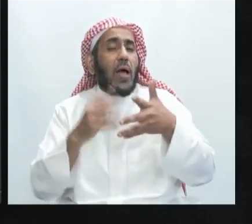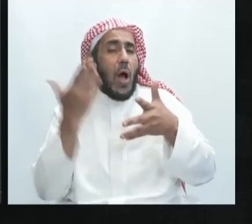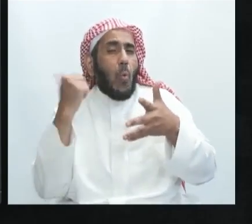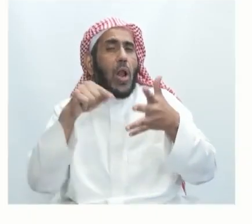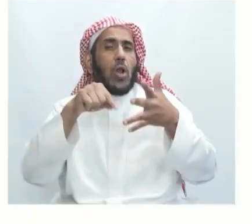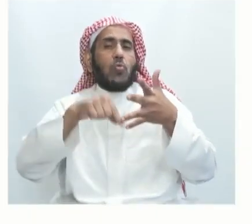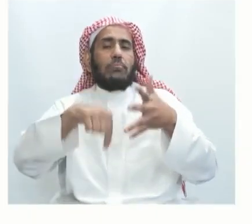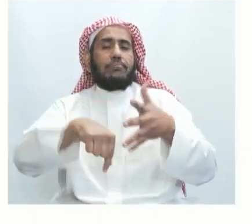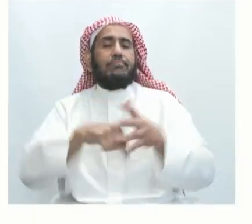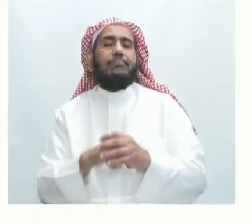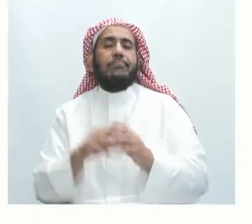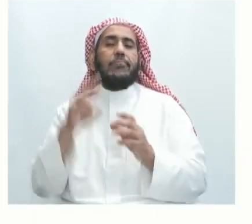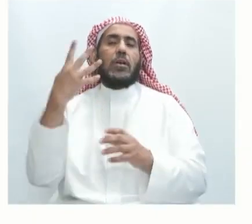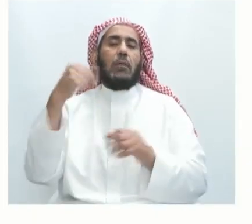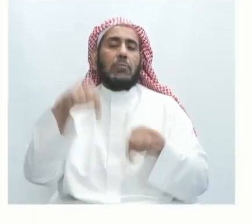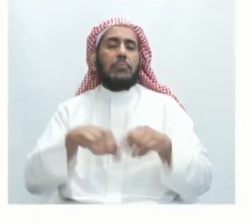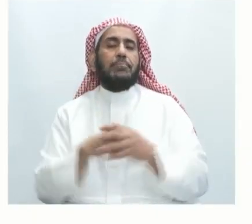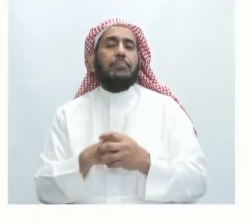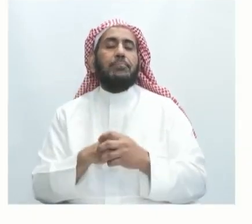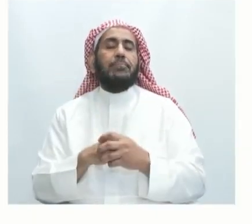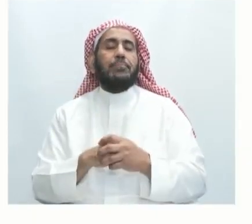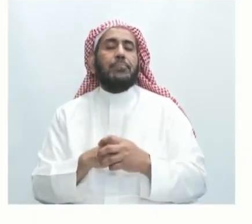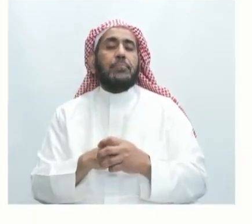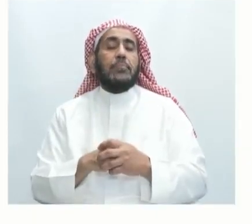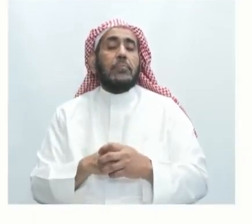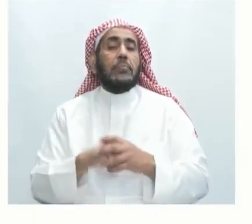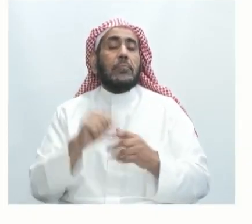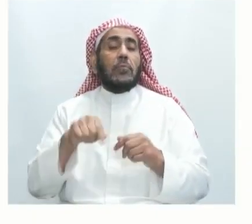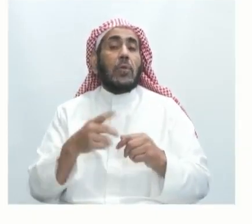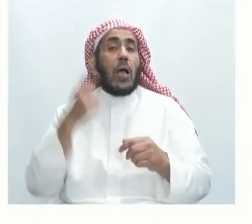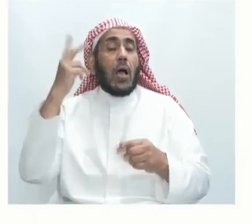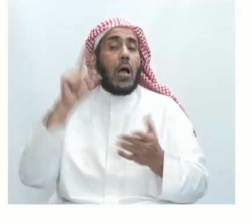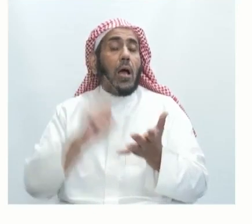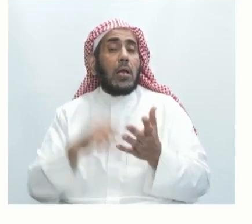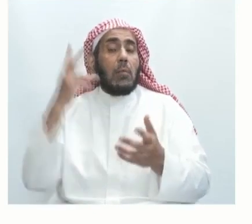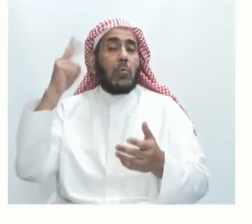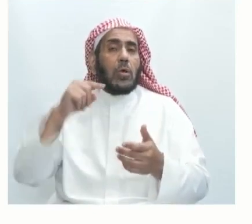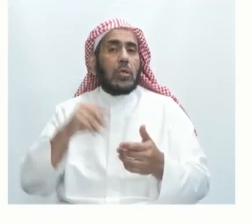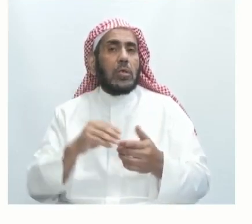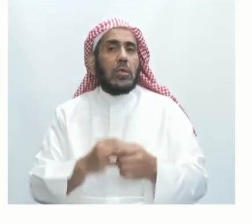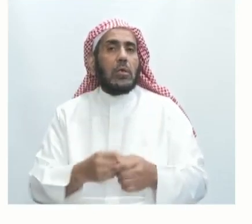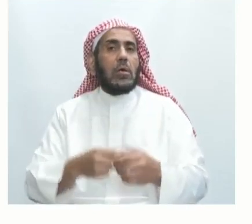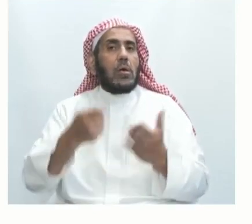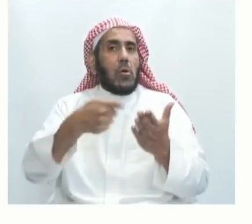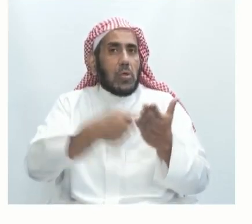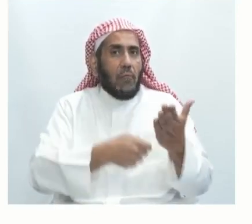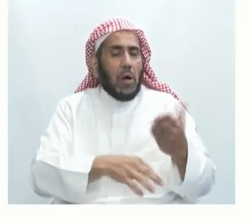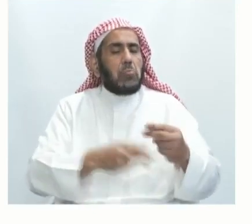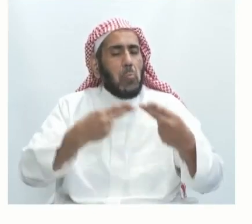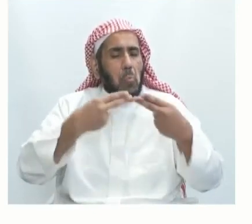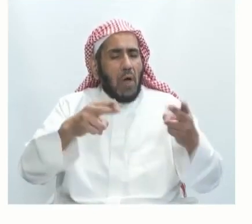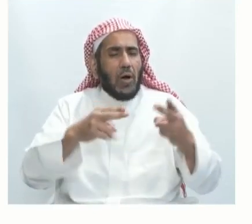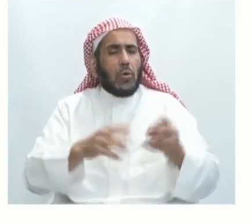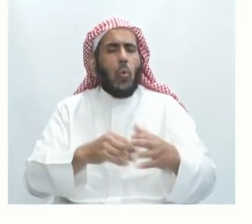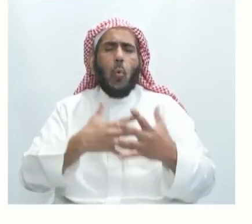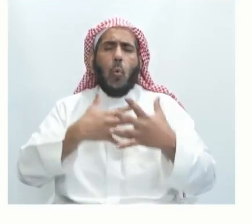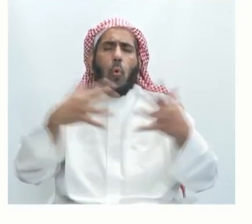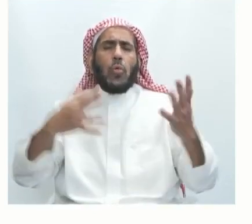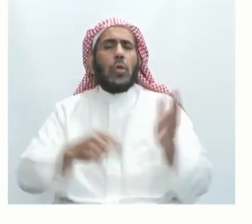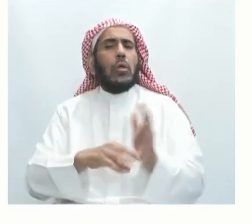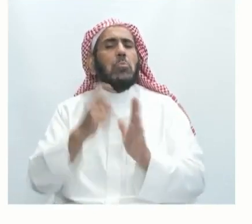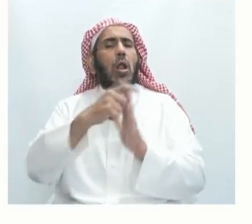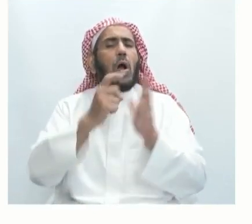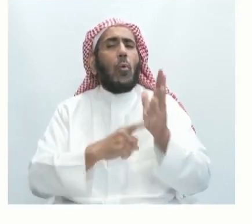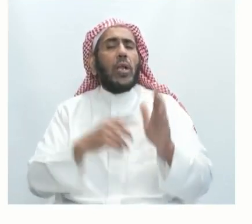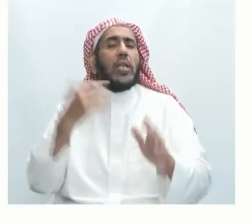ومصطلح النظام الوجه الرابع ان المملكه العربيه صادقت على الكثير من القوانين العربيه